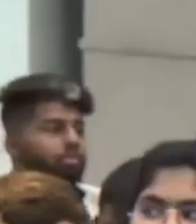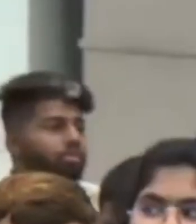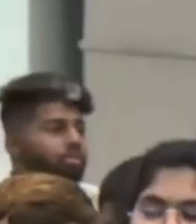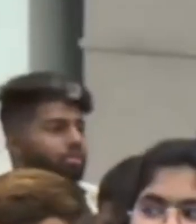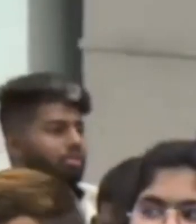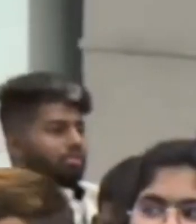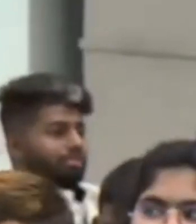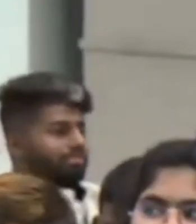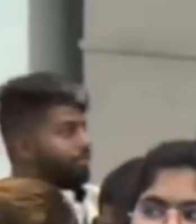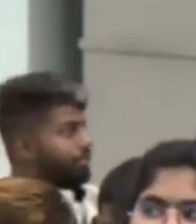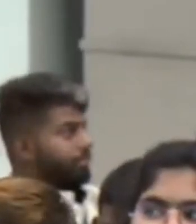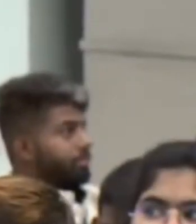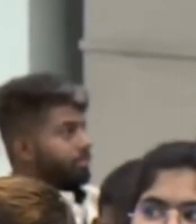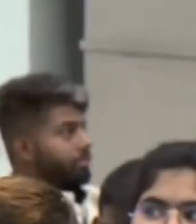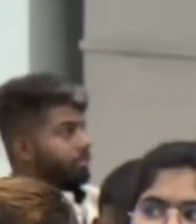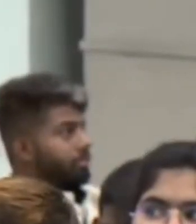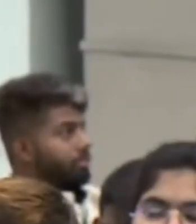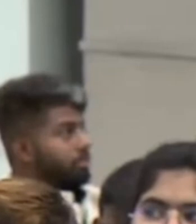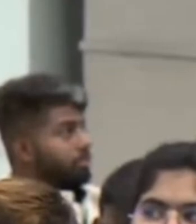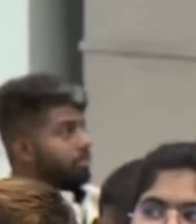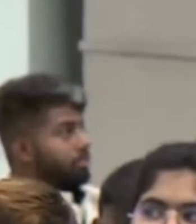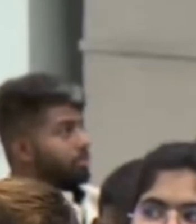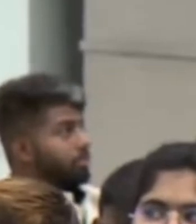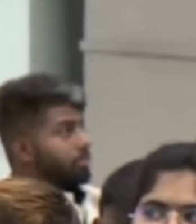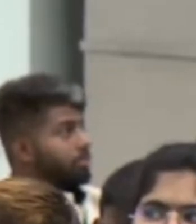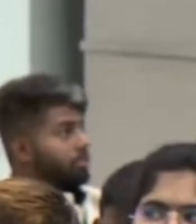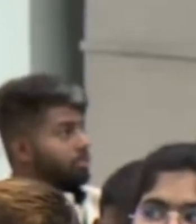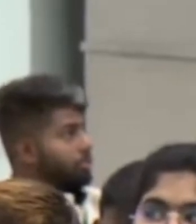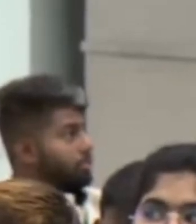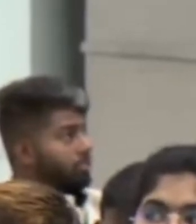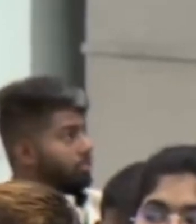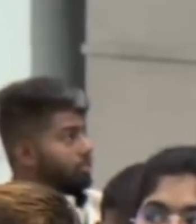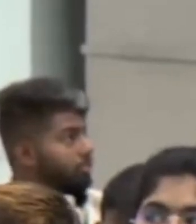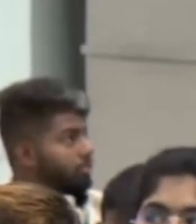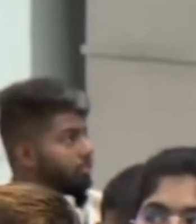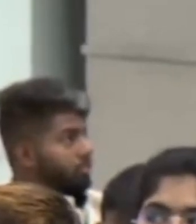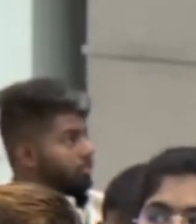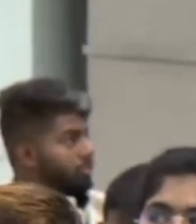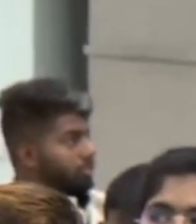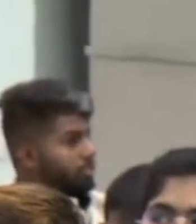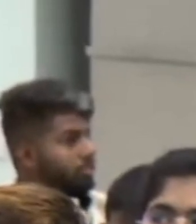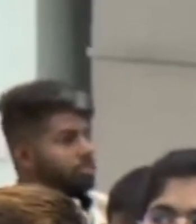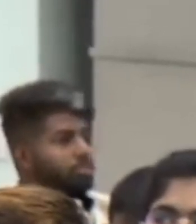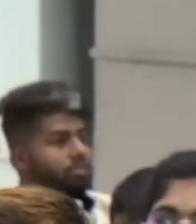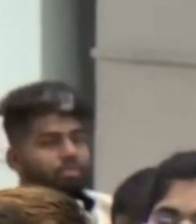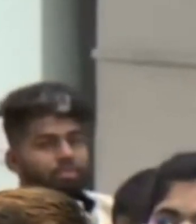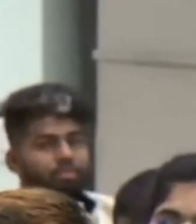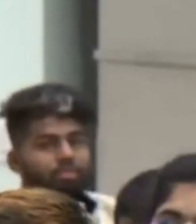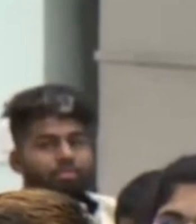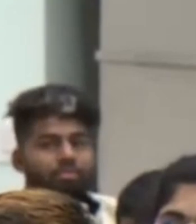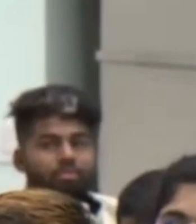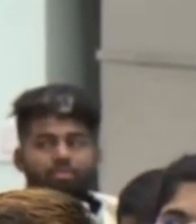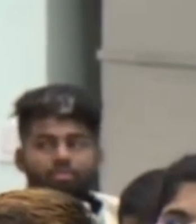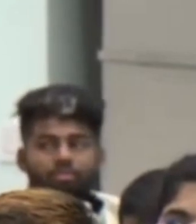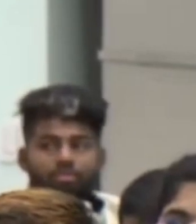प्यार करते हैं लेकिन पहले 2017 में जी मैं जब थोड़ा परेशान रहता था उदास रहता था तो